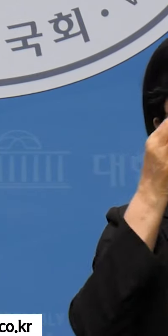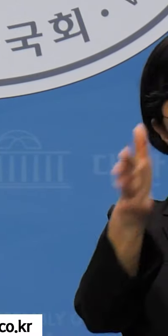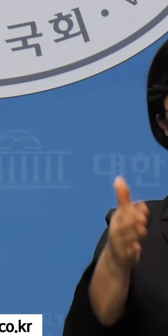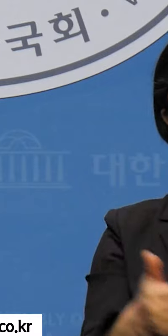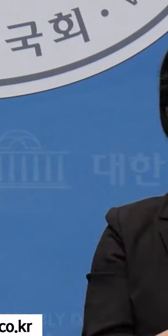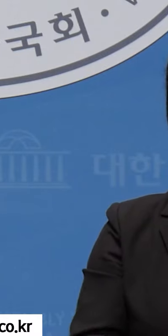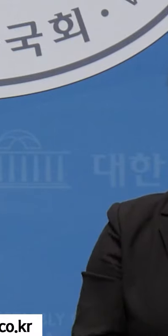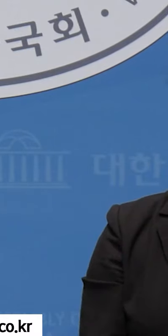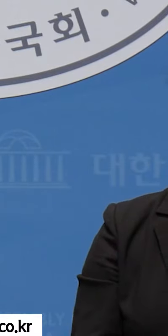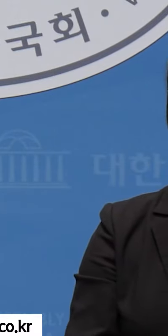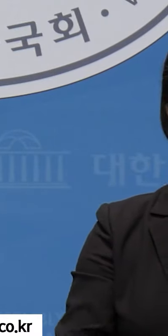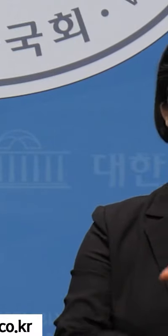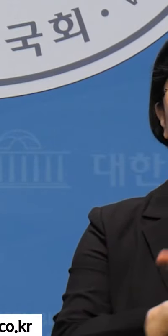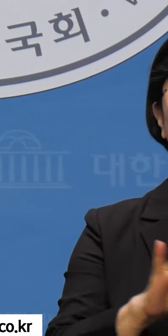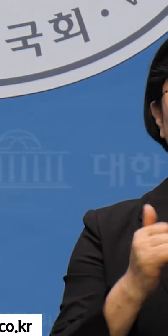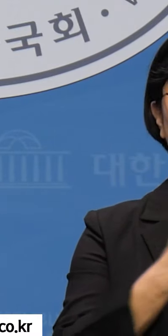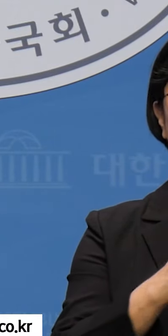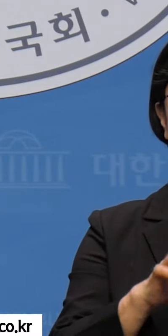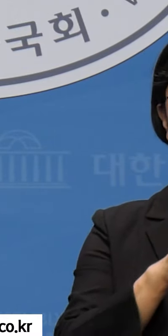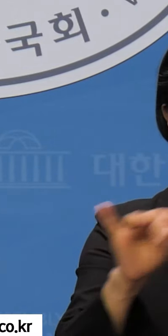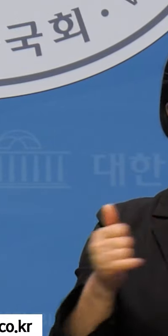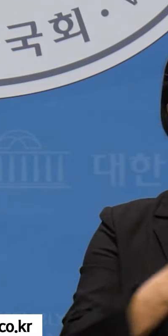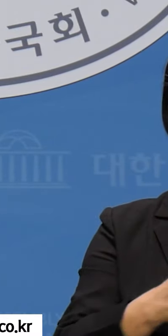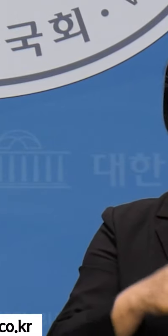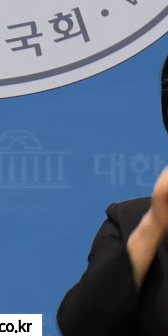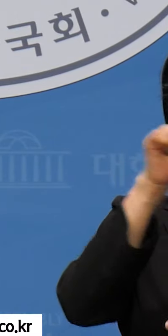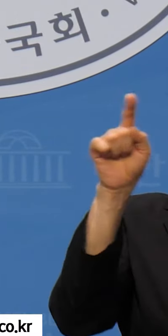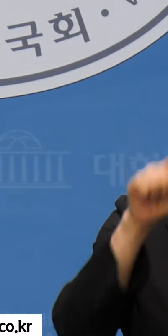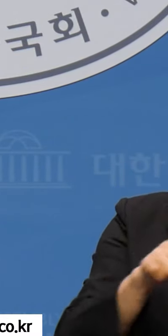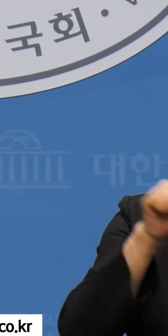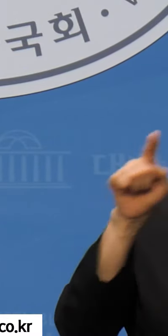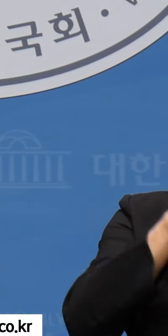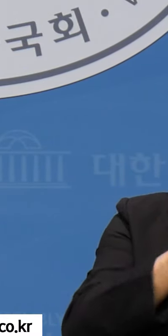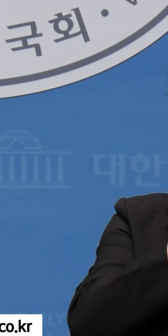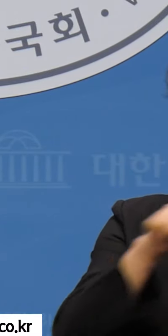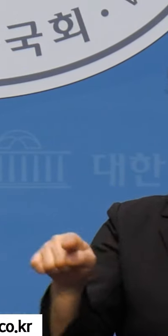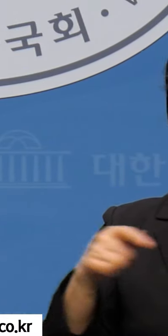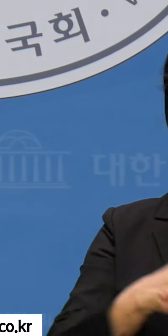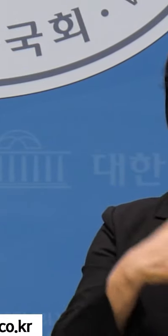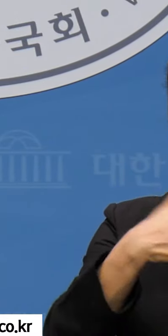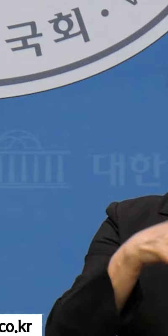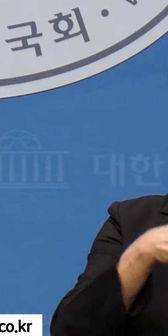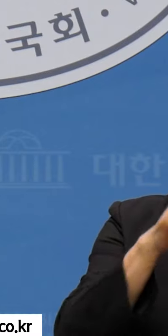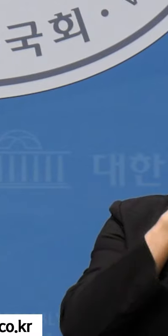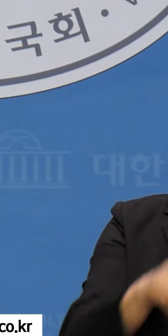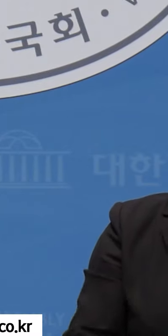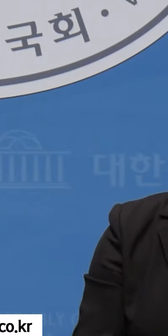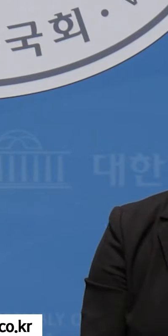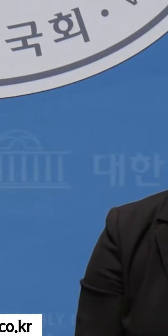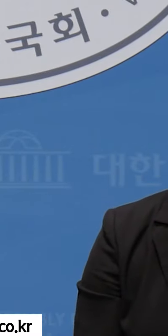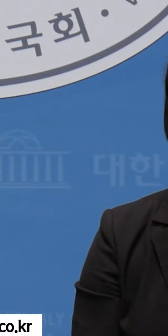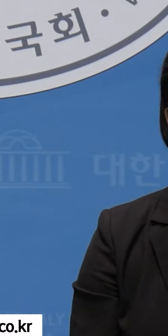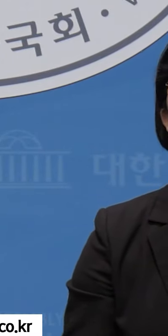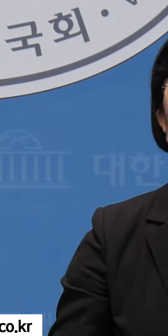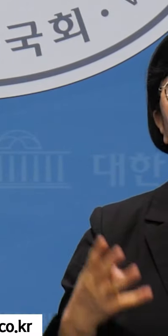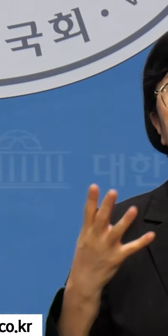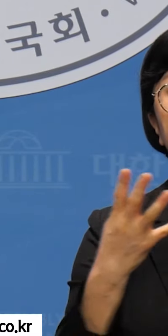보여준다. 다른 한 명은 정자로 표수를 센다.